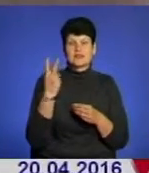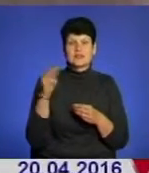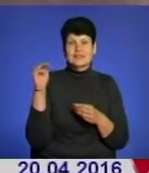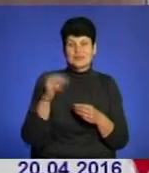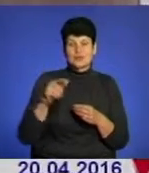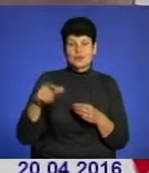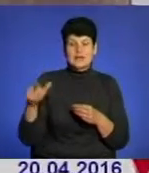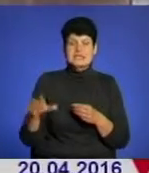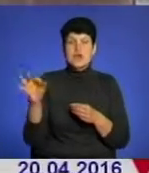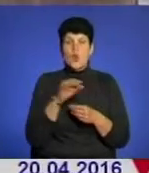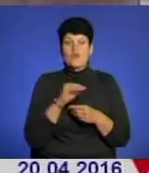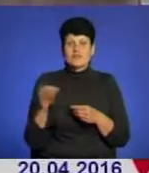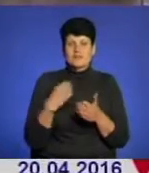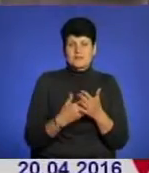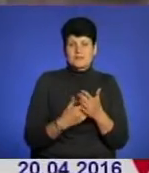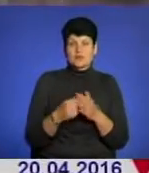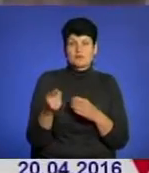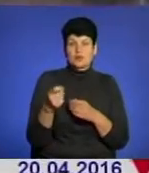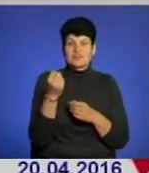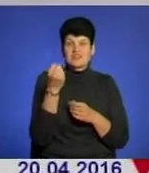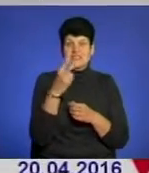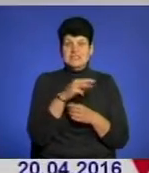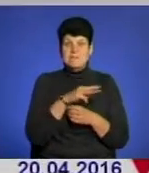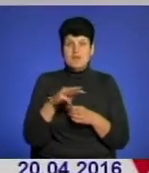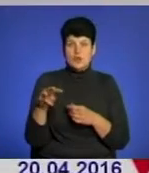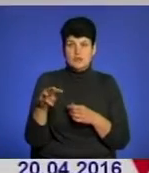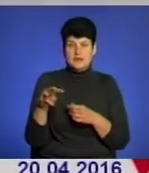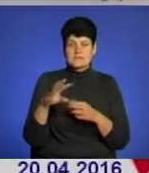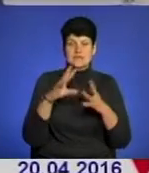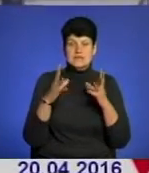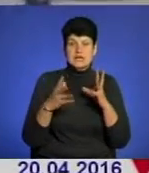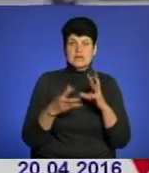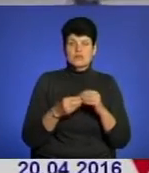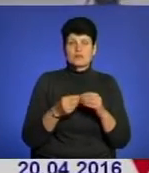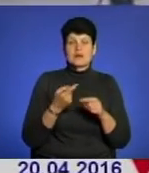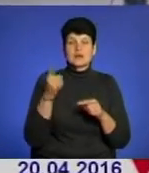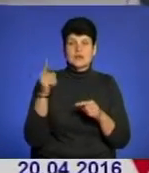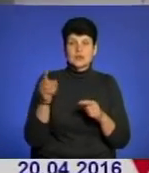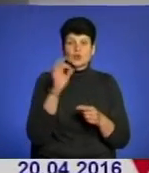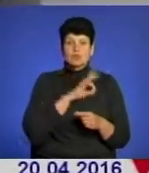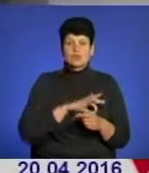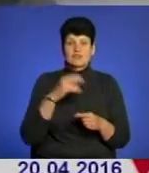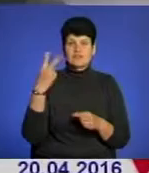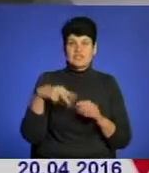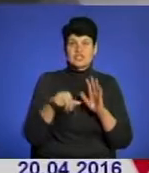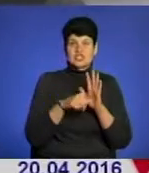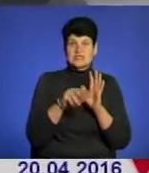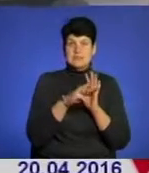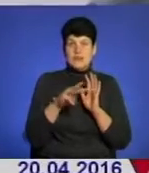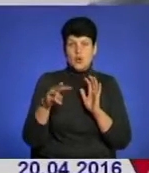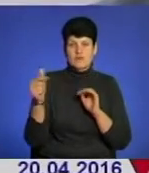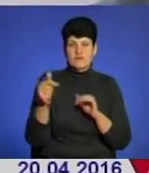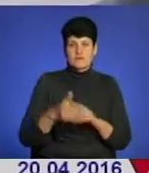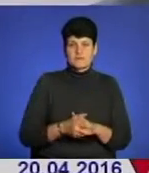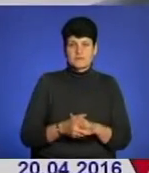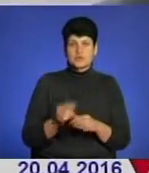За офіційними даними, у Тернополі 12 мільйонерів. Загальна сума їхніх доходів за рік – понад 26 мільйонів гривень.